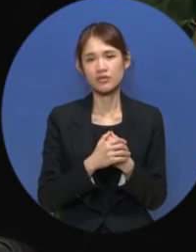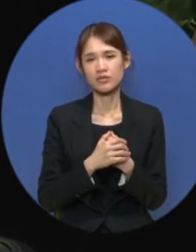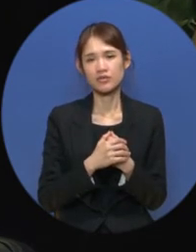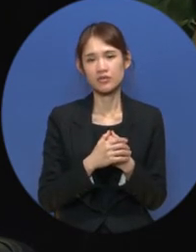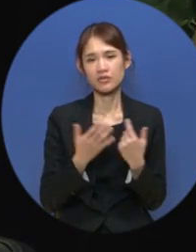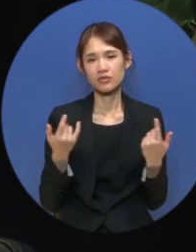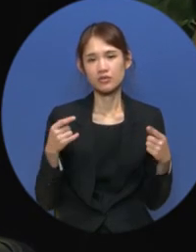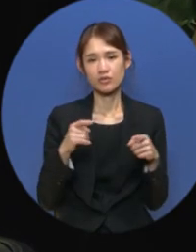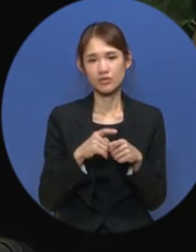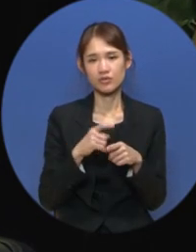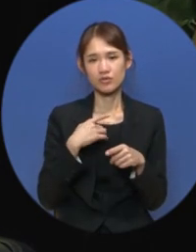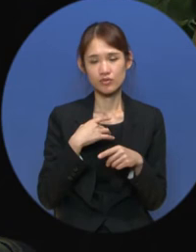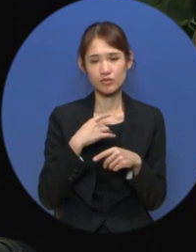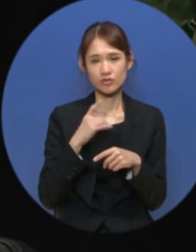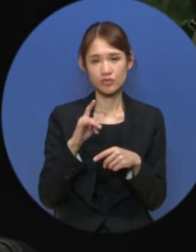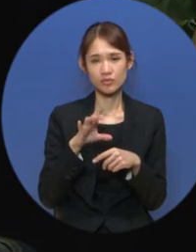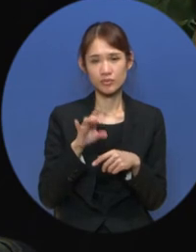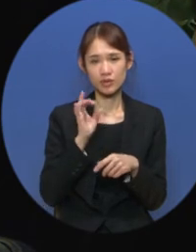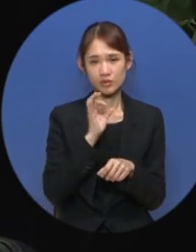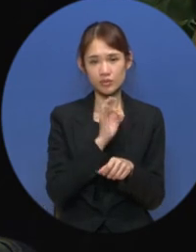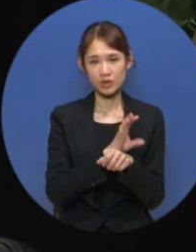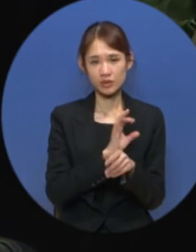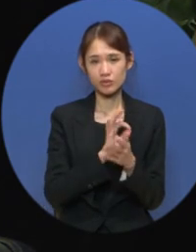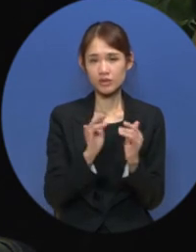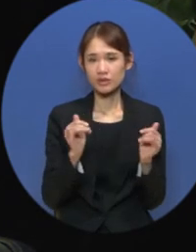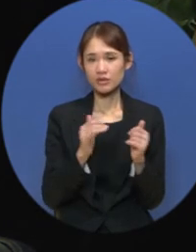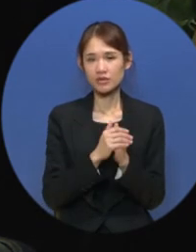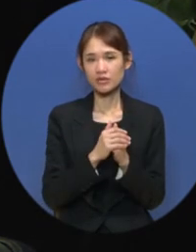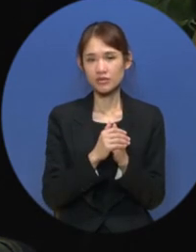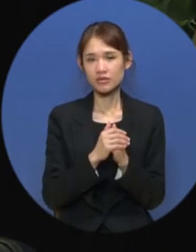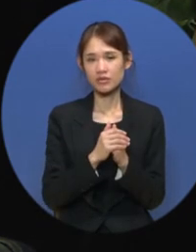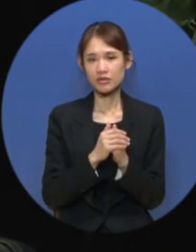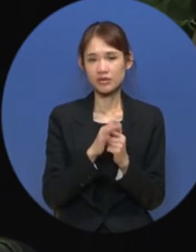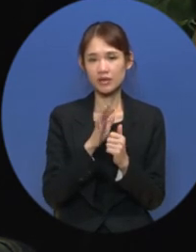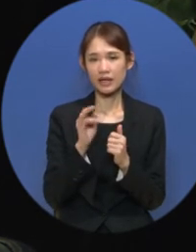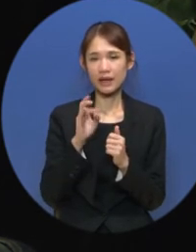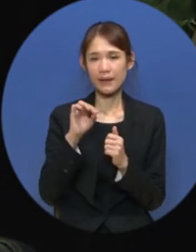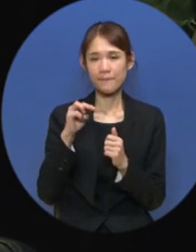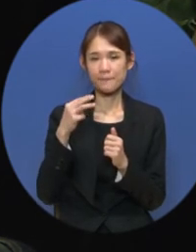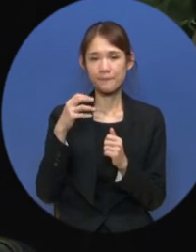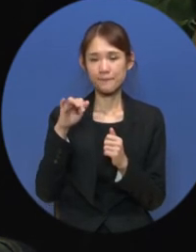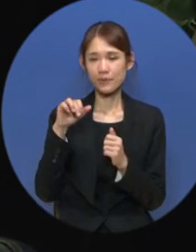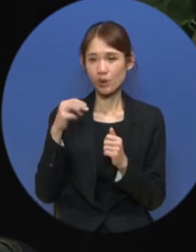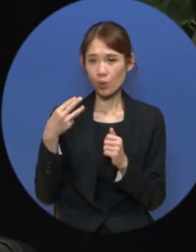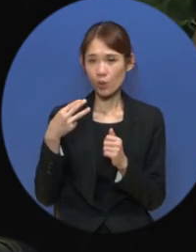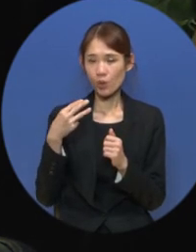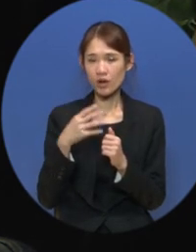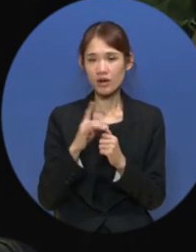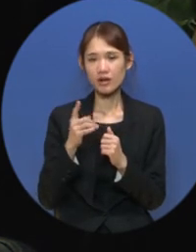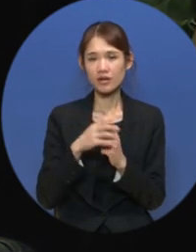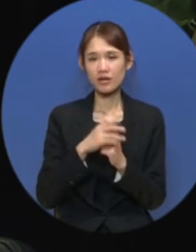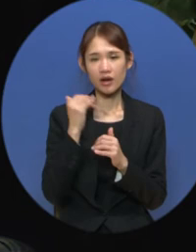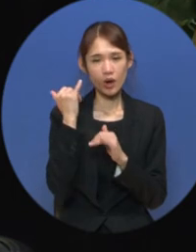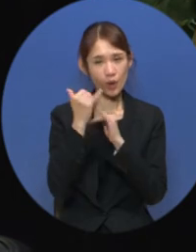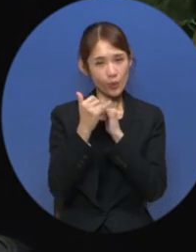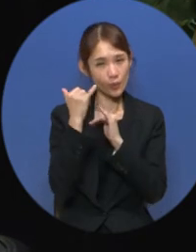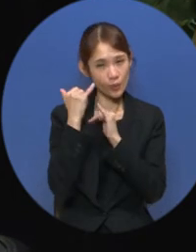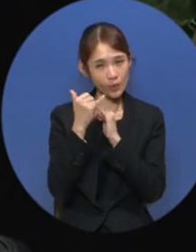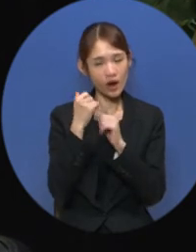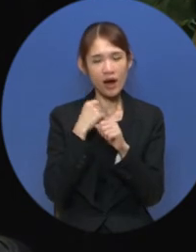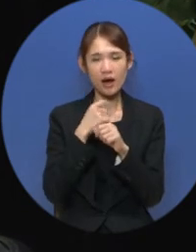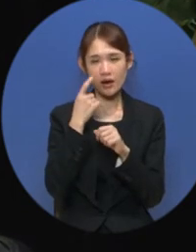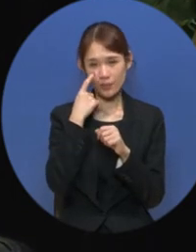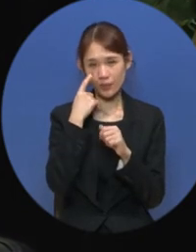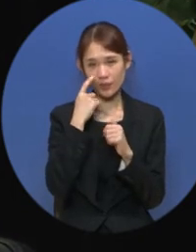함께 이제 저희가 그 처음 구매를 하신 소비자들에게는 계속 저희가 그 해피콜이라고 그래서 아웃바운드 콜을